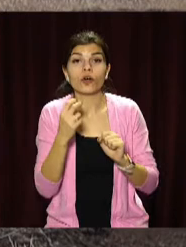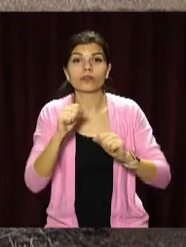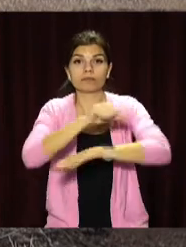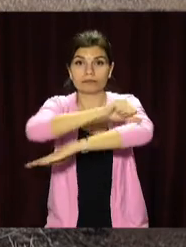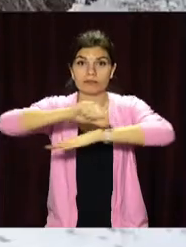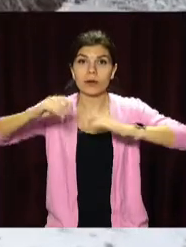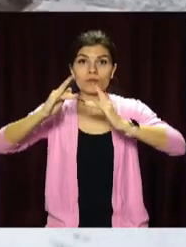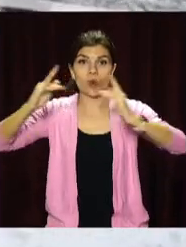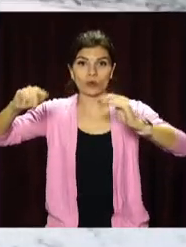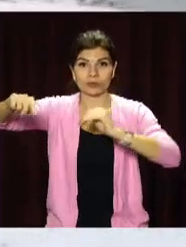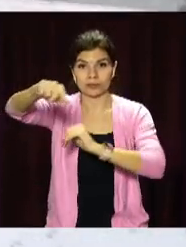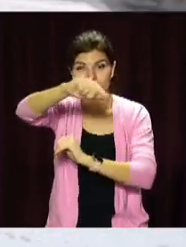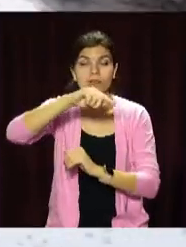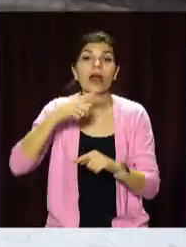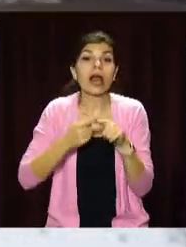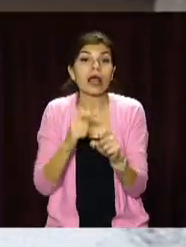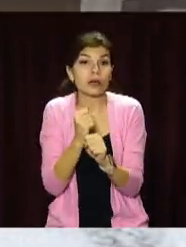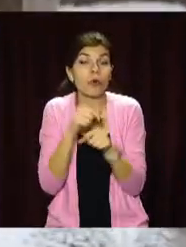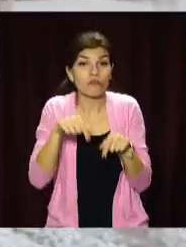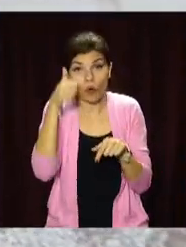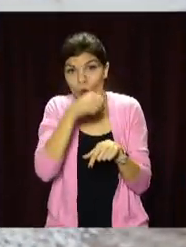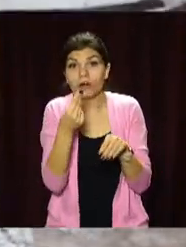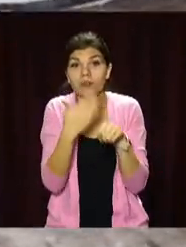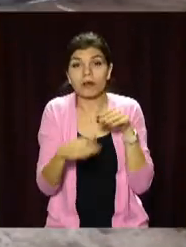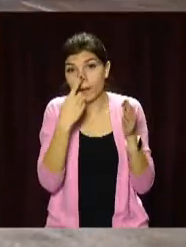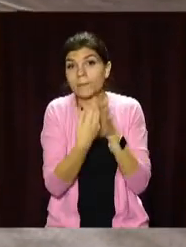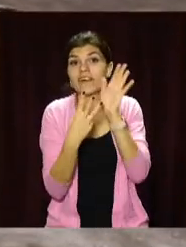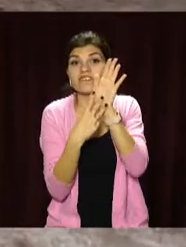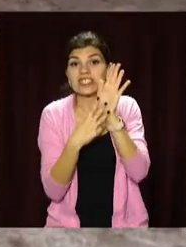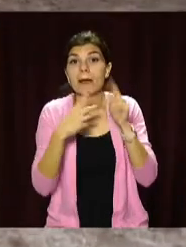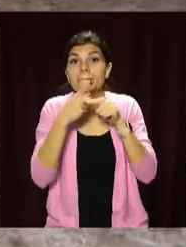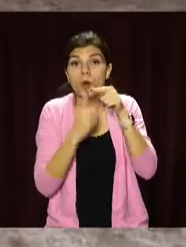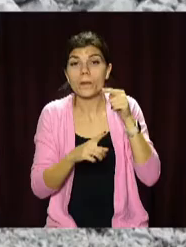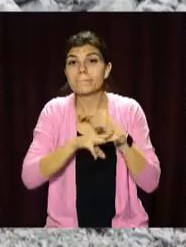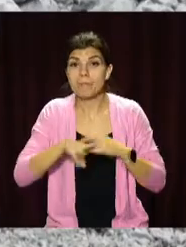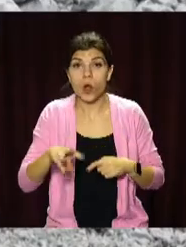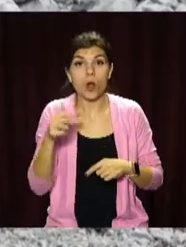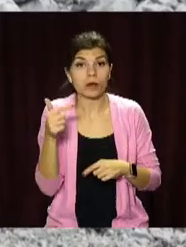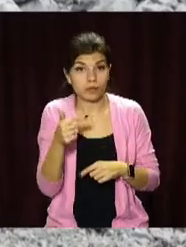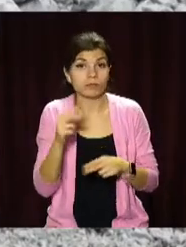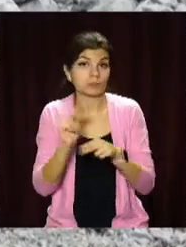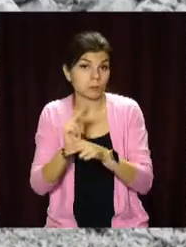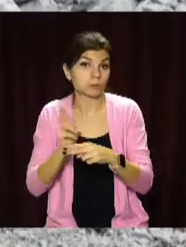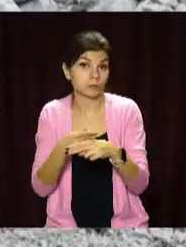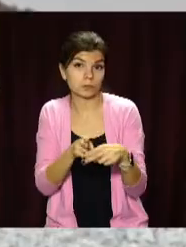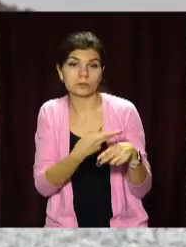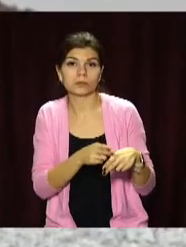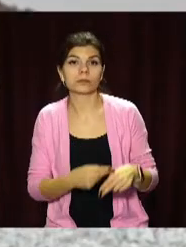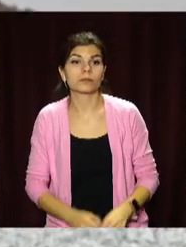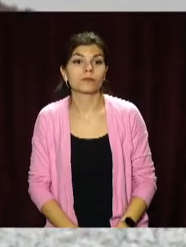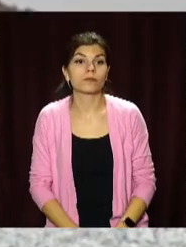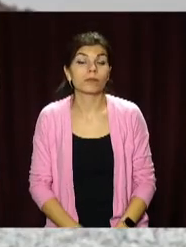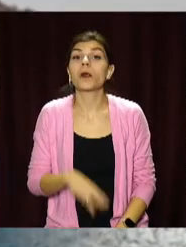З обласного бюджету на ці роботи цьогоріч виділили понад 8,5 мільйонів гривень.